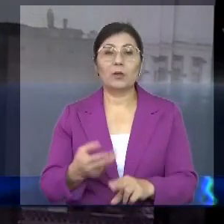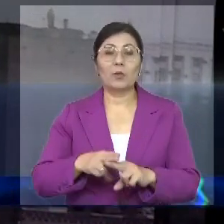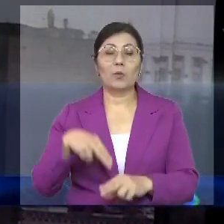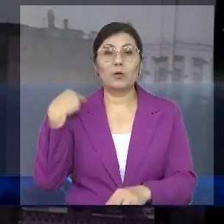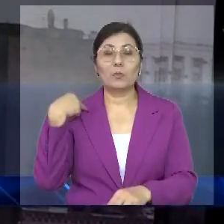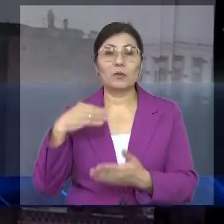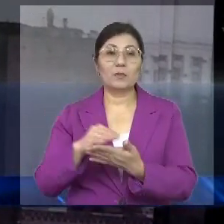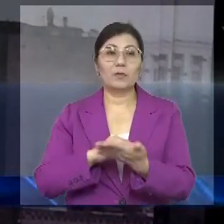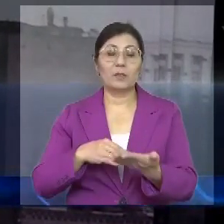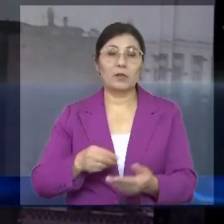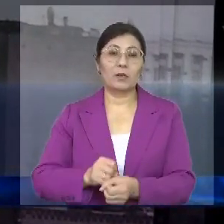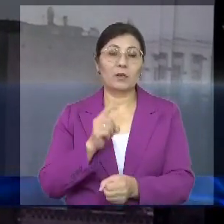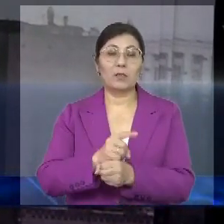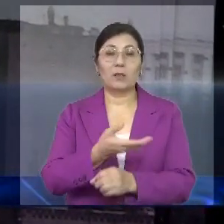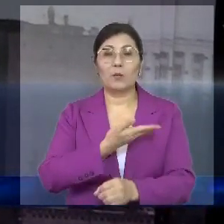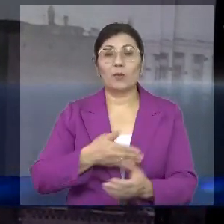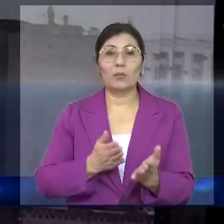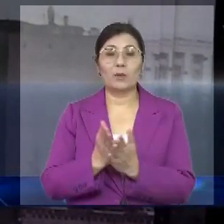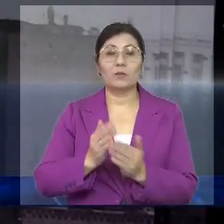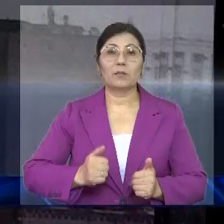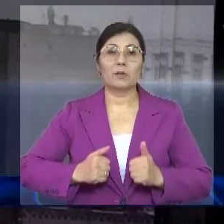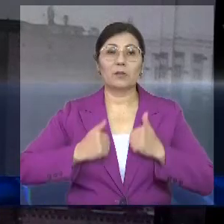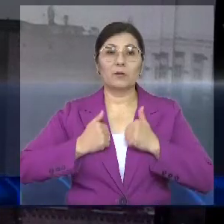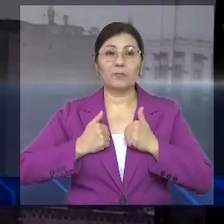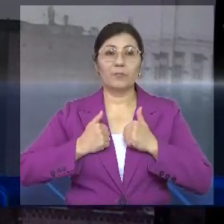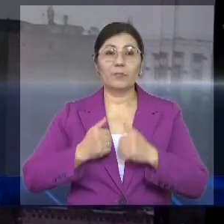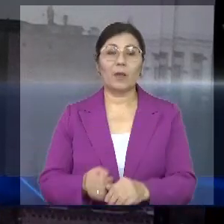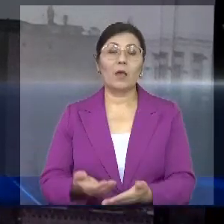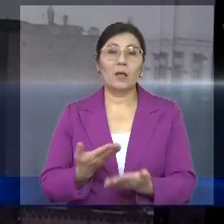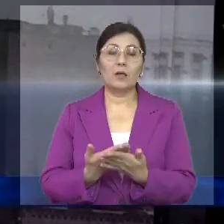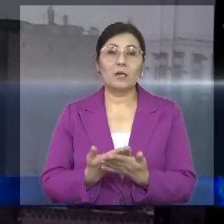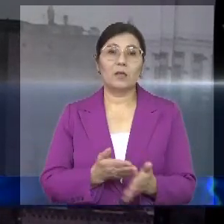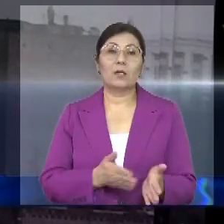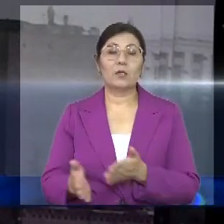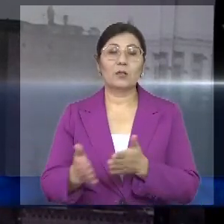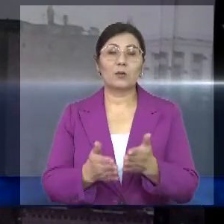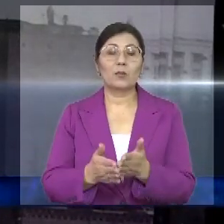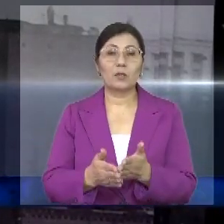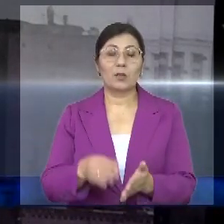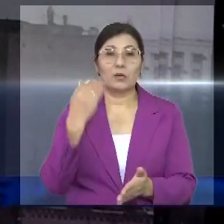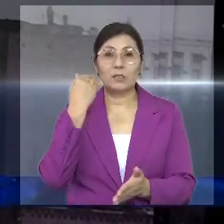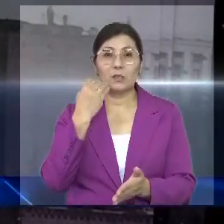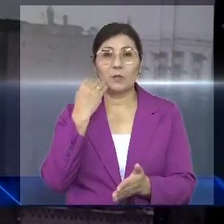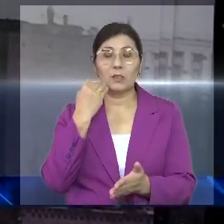президенттің жолдауы бізге бұл бағытта бір импульс береді деп ойлаймын. Және жолдың сапасы тиісті